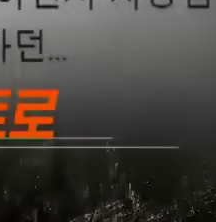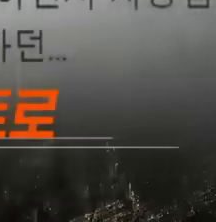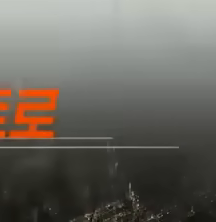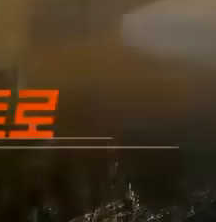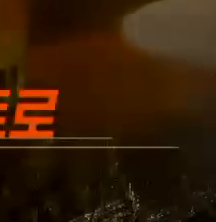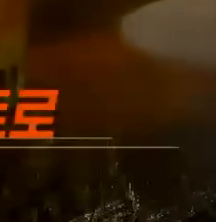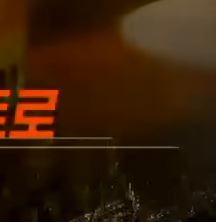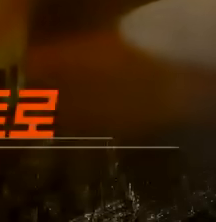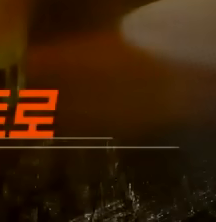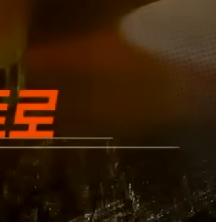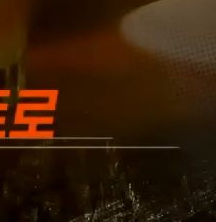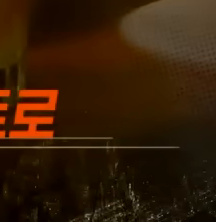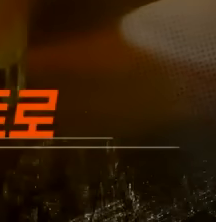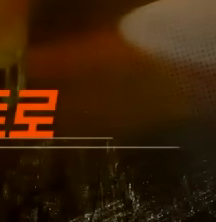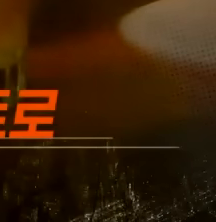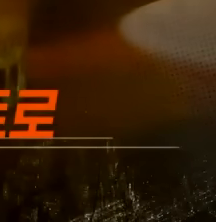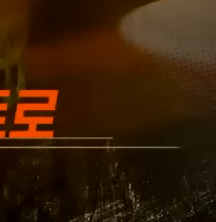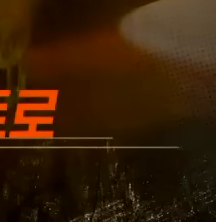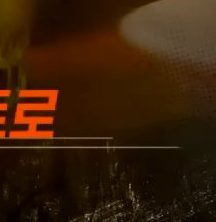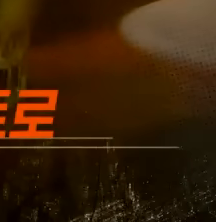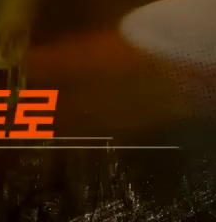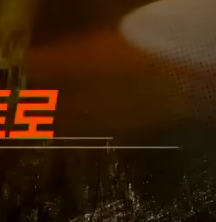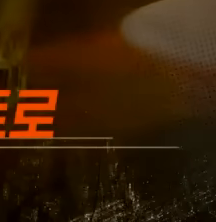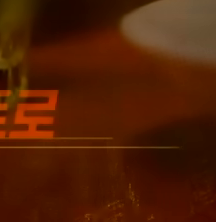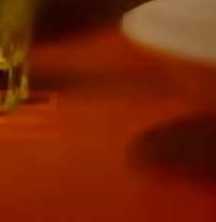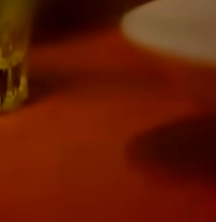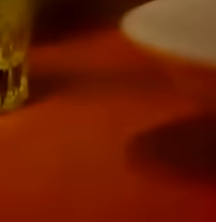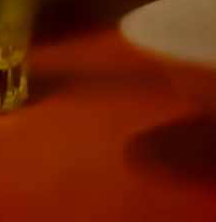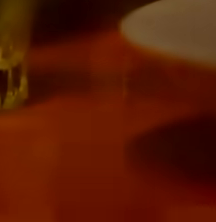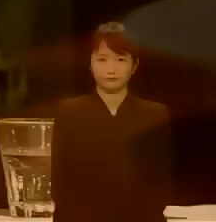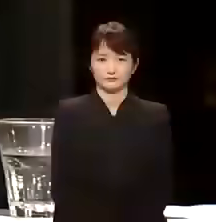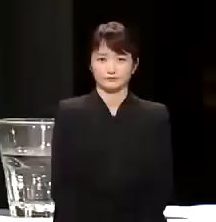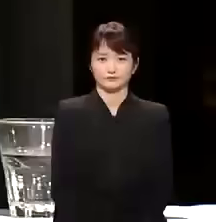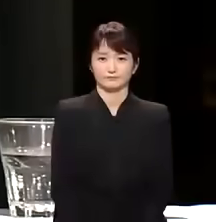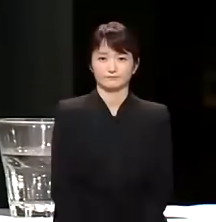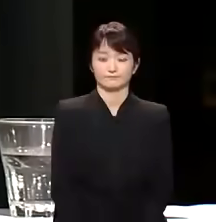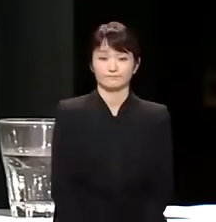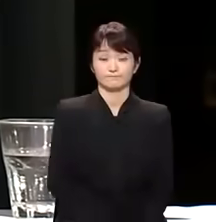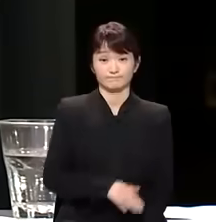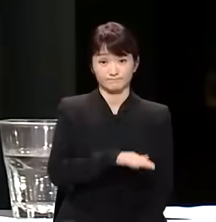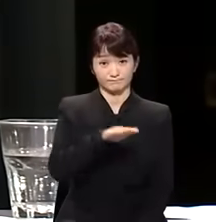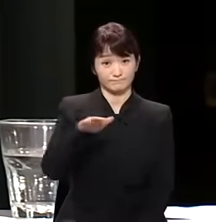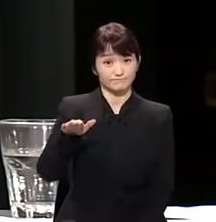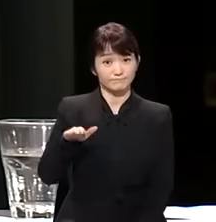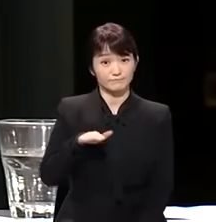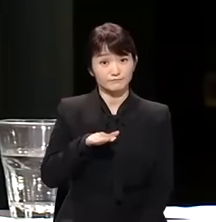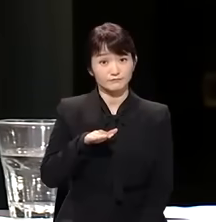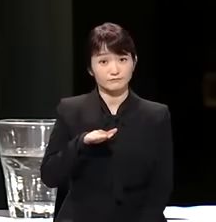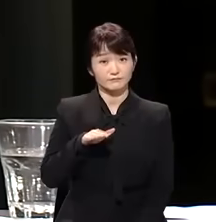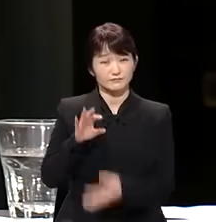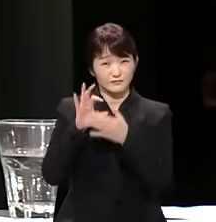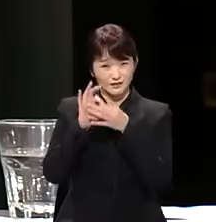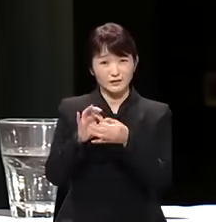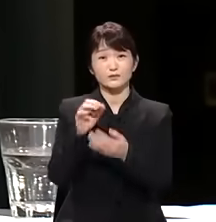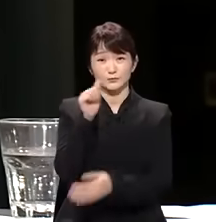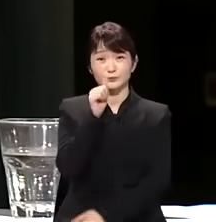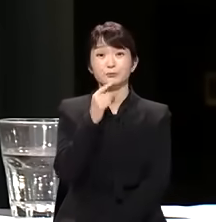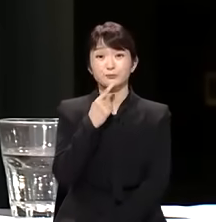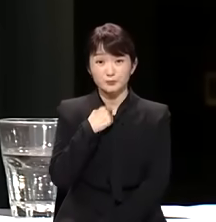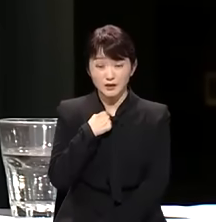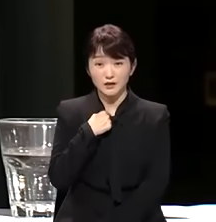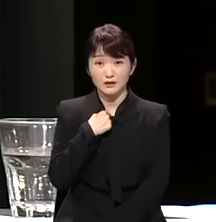주장입니다 당시의 상황을 짚어봅니다 자 저희가 뭐 줄기차게 소개해 드렸죠